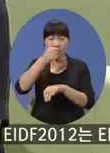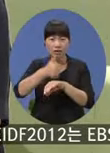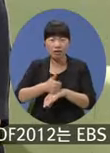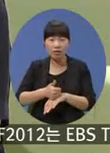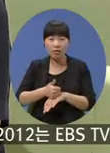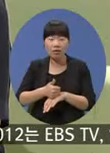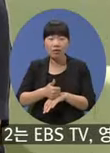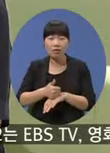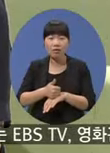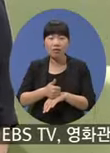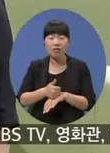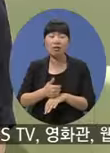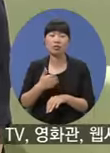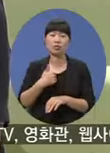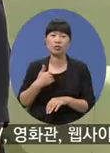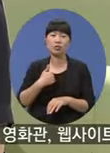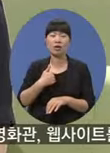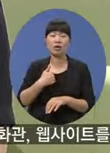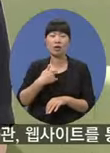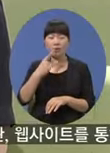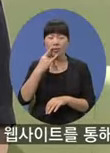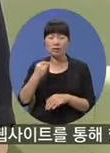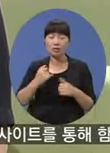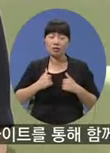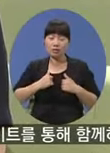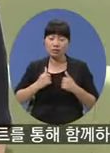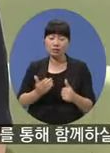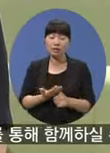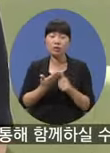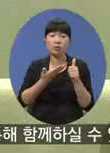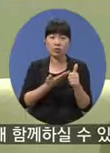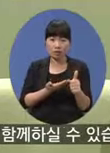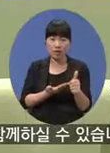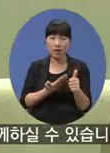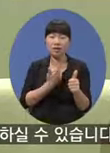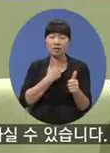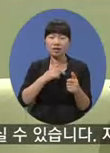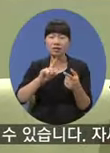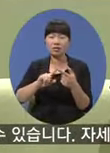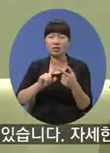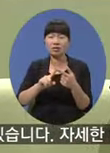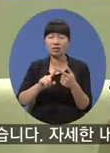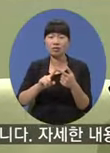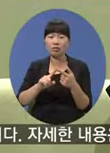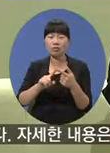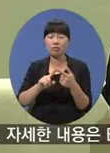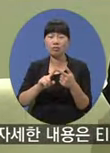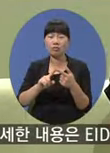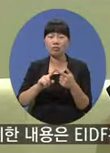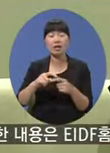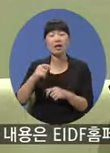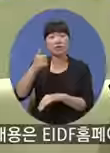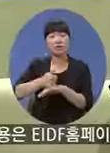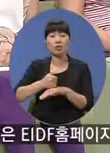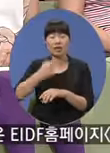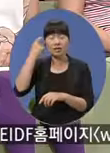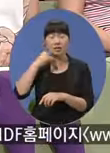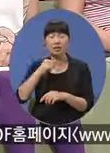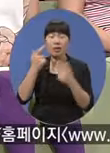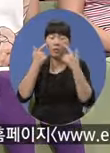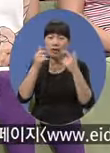결과 그거는 저희가 아 어머님이 아주 열심히 양육을 하셨구나 이런 것들은 저희가 보니까 그런 느껴져요. 결과들이 좀 네, 없더라고요.